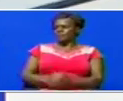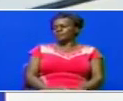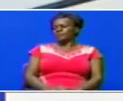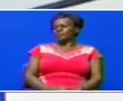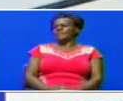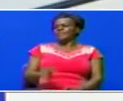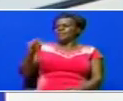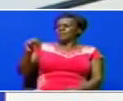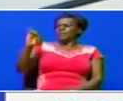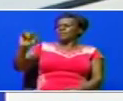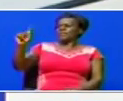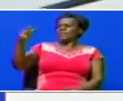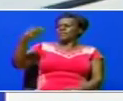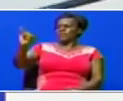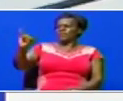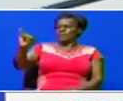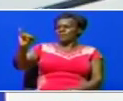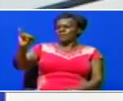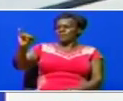Tharaka Nithi,